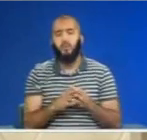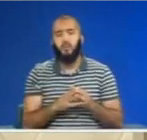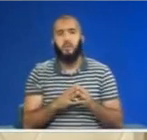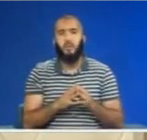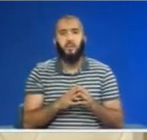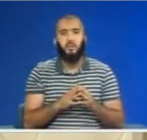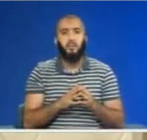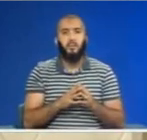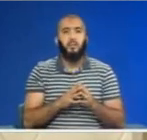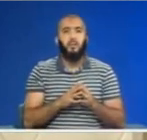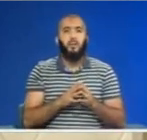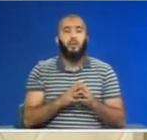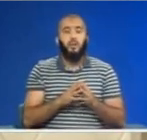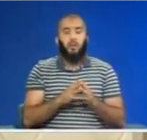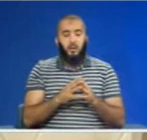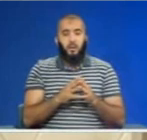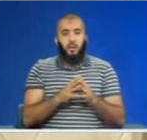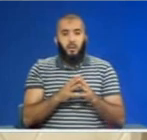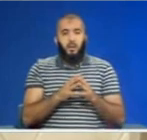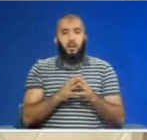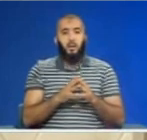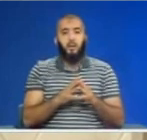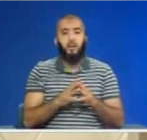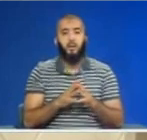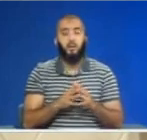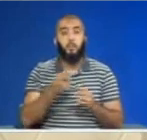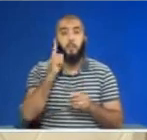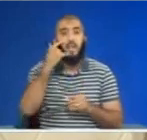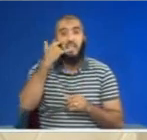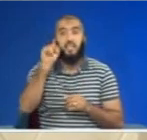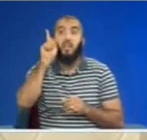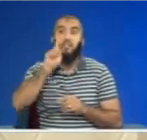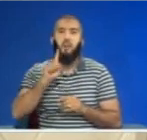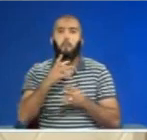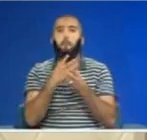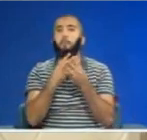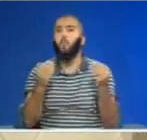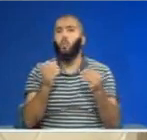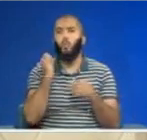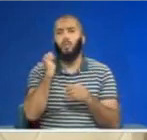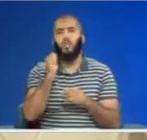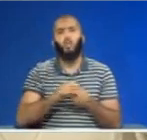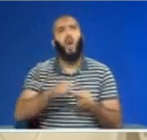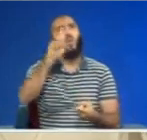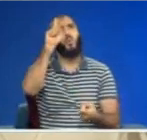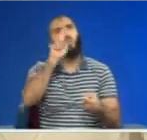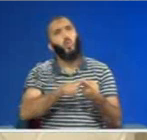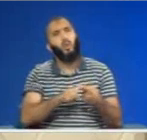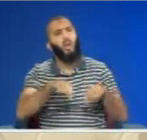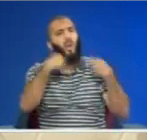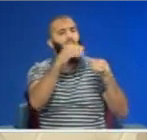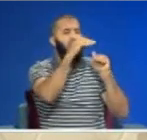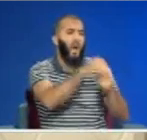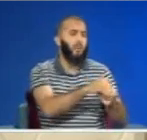ليس لكل زائرة للقبرة من المقبرة، إنما للمكثرة للزيارة التي صباح مساء في المقبرة. من